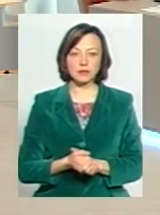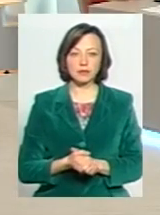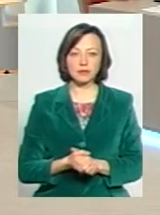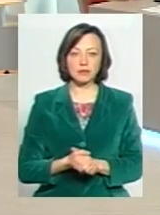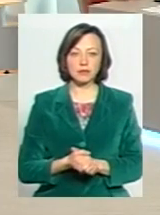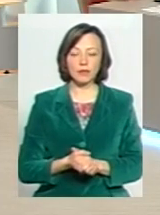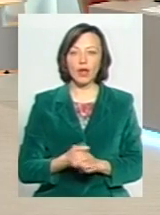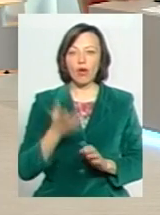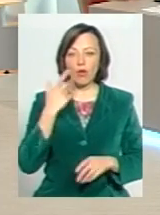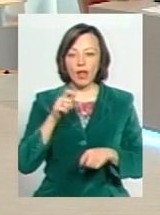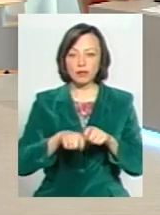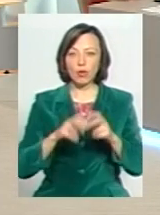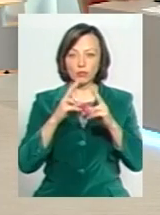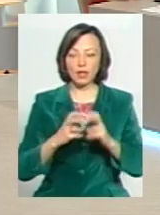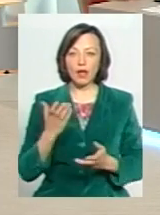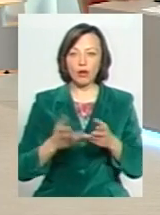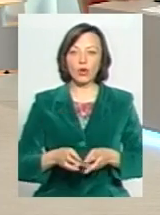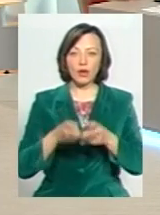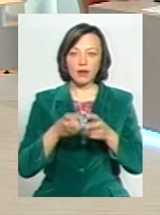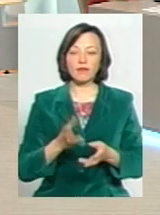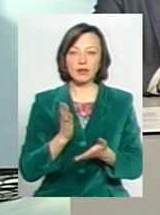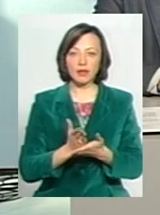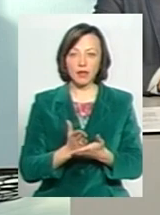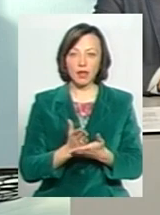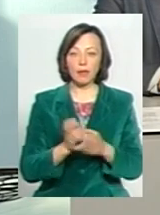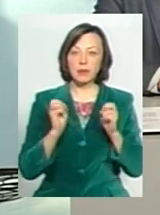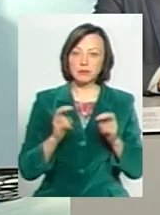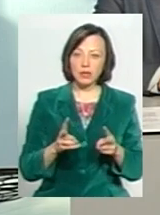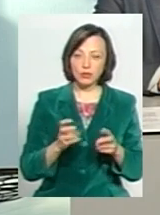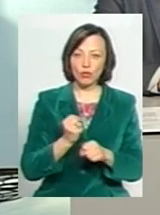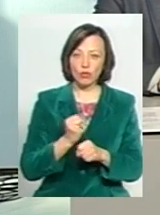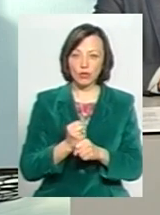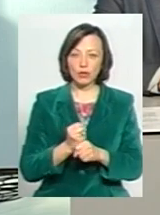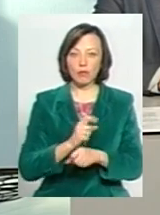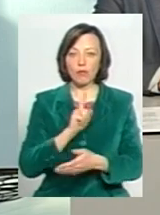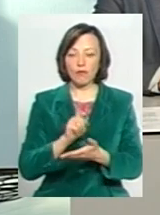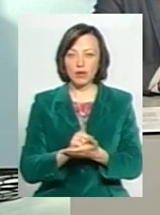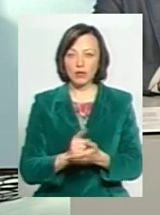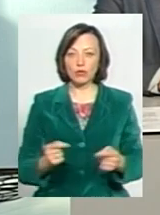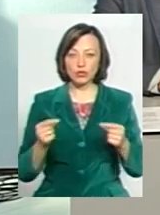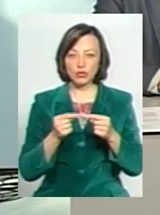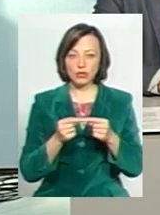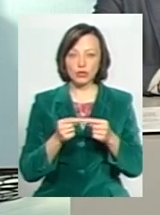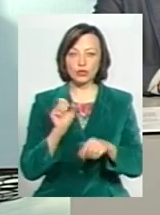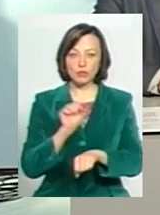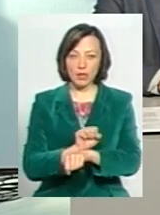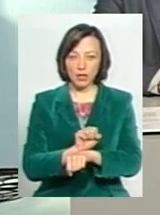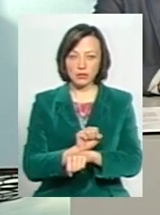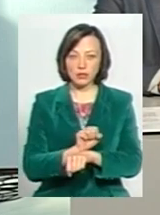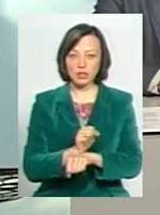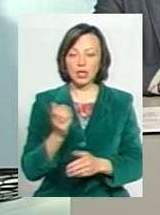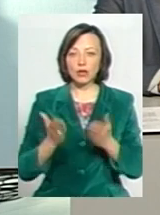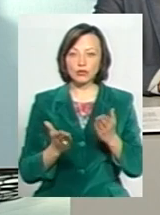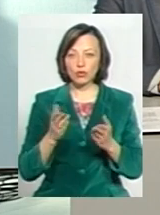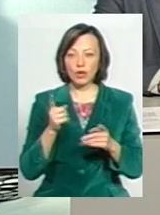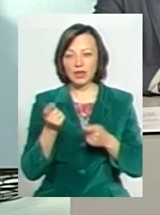проєктно обстеження, якщо ліфт є небезпечна робота ліфта, він повинен одночасно однозначно зупинятися. Якщо